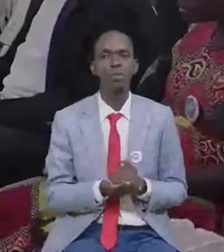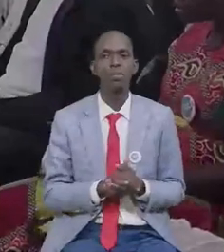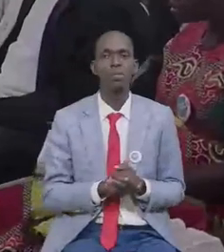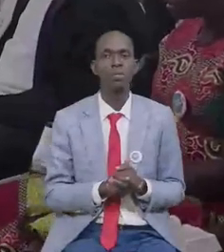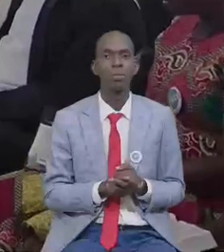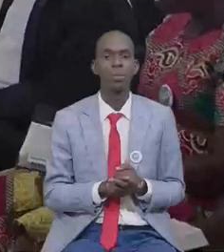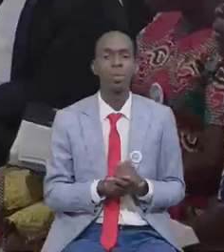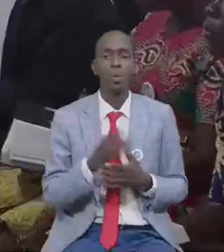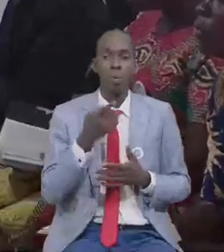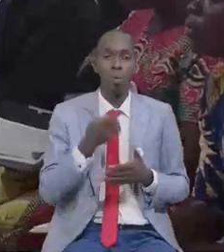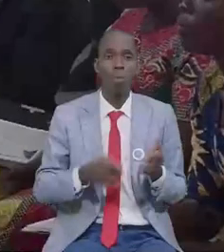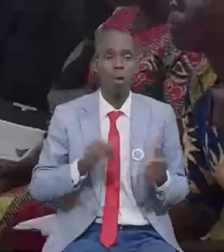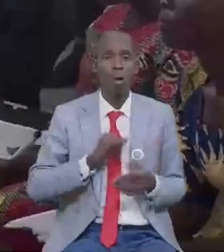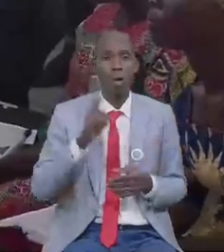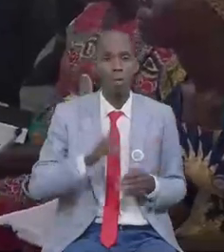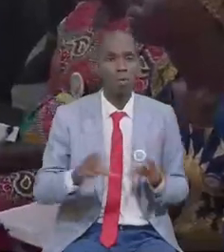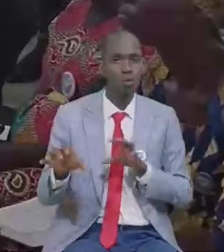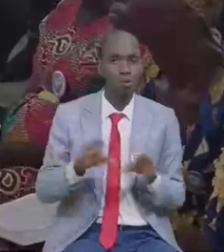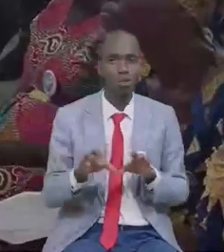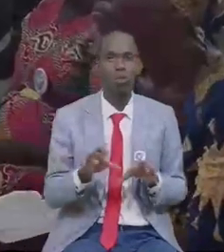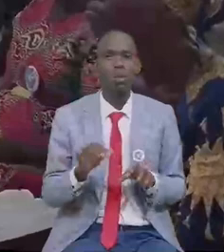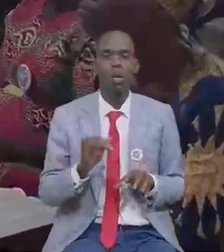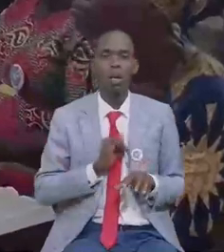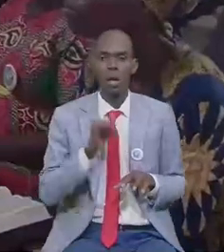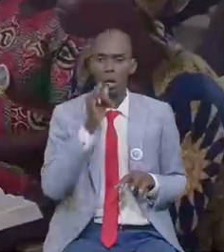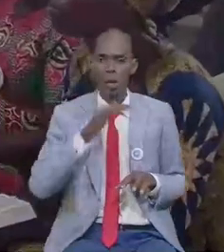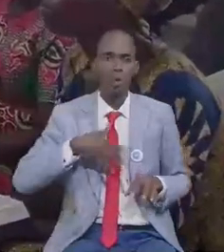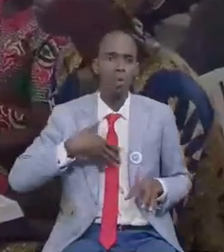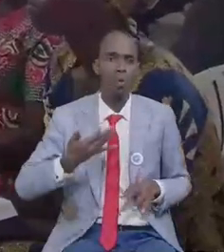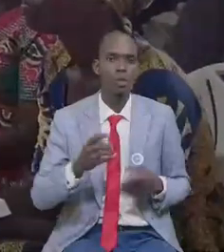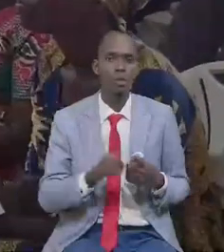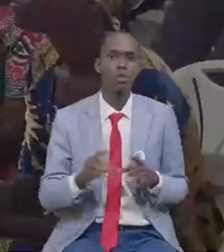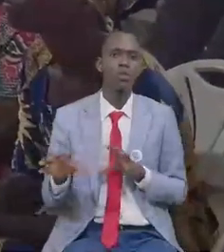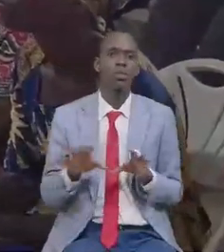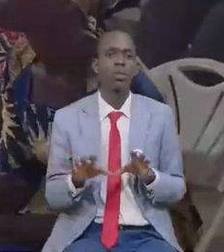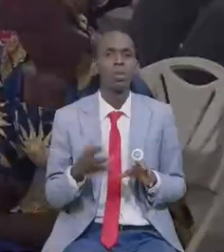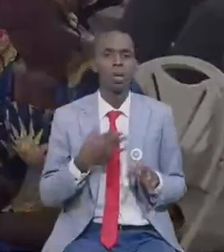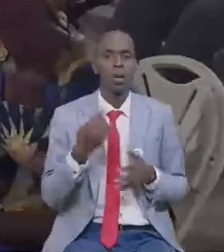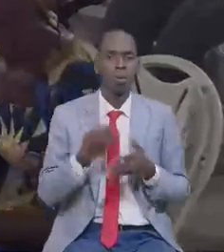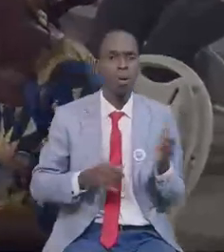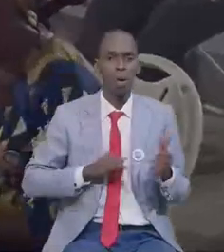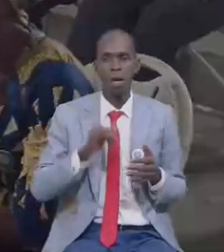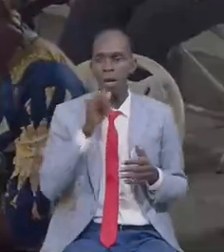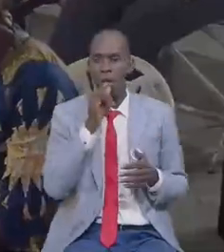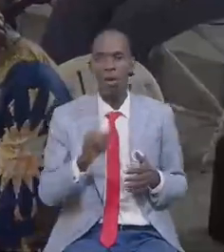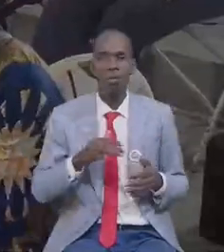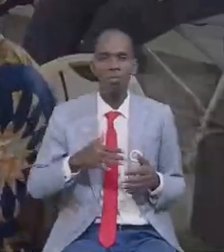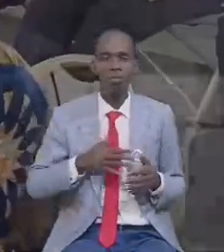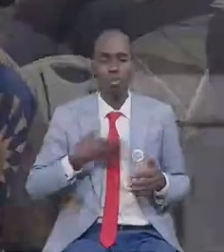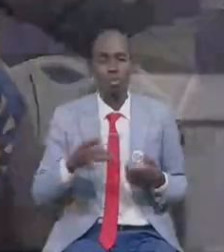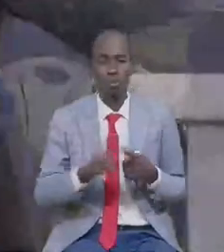Ce que je dois faire, je dois disposer à le faire. Ce que j'ai envie de faire, je dois me